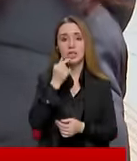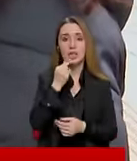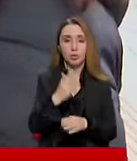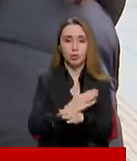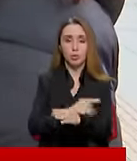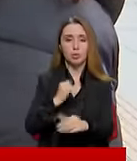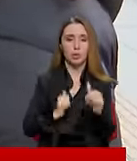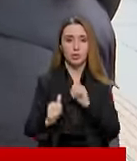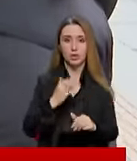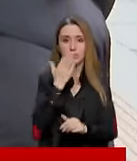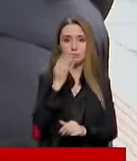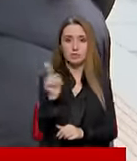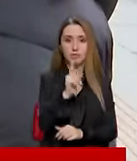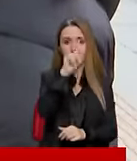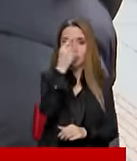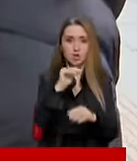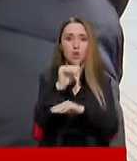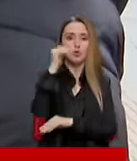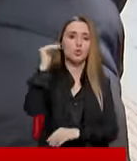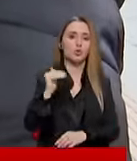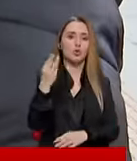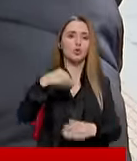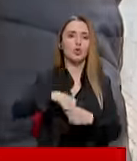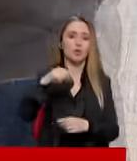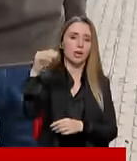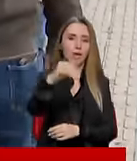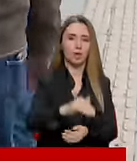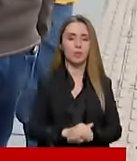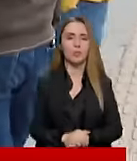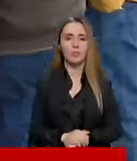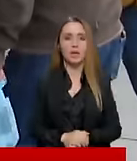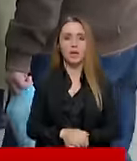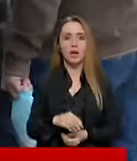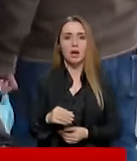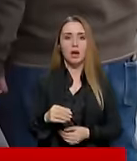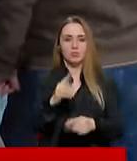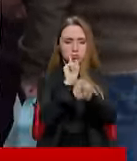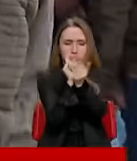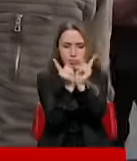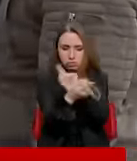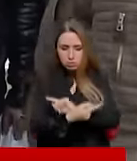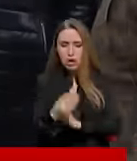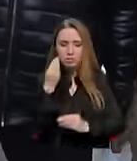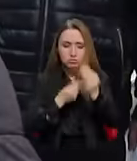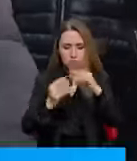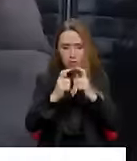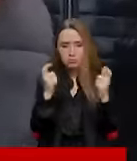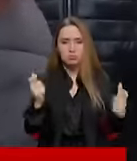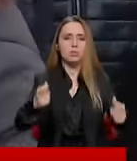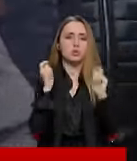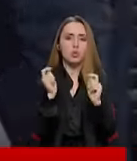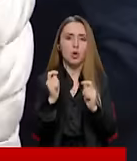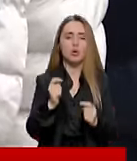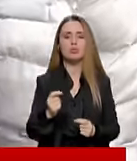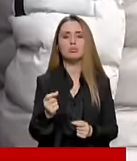üniversit okuyorum tek başıma yaşıyorum daha ucuz olduğu için burayı tercih ediyorum donatılmış bir iftar sofrası kurmak artık çok zor